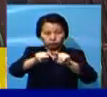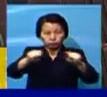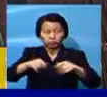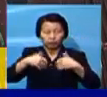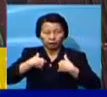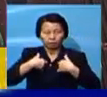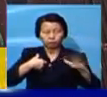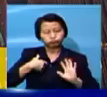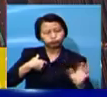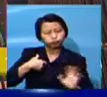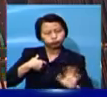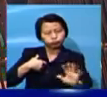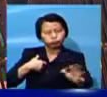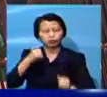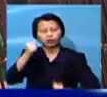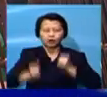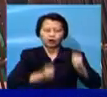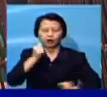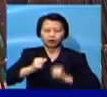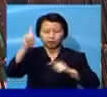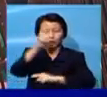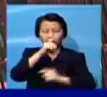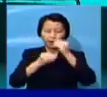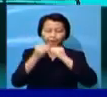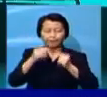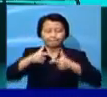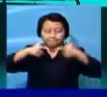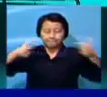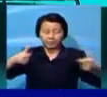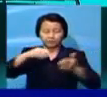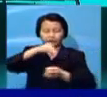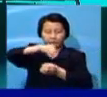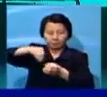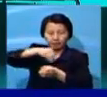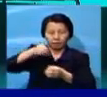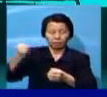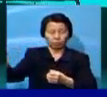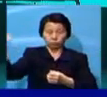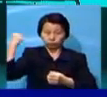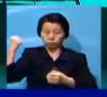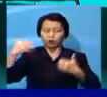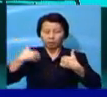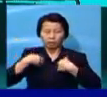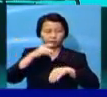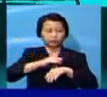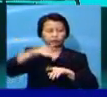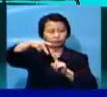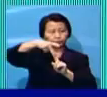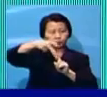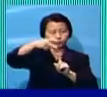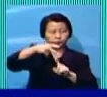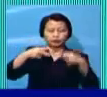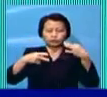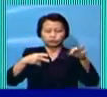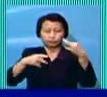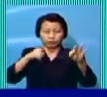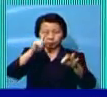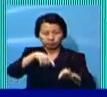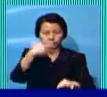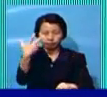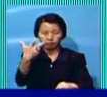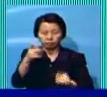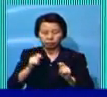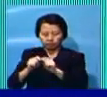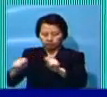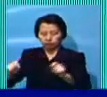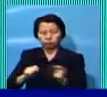run acara larian Sempena hari sarapan terbesar Milo Malaysia ini telah berlangsung di pulau Pinang pada 19 Mac